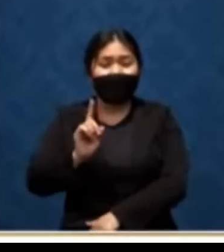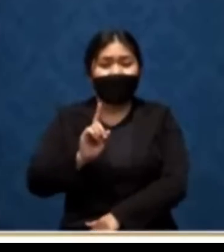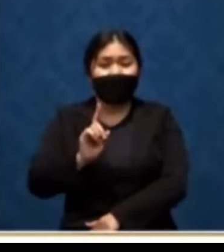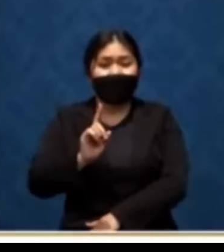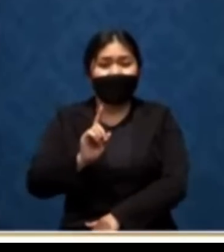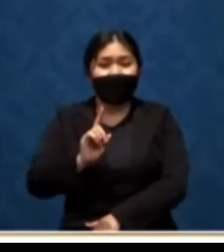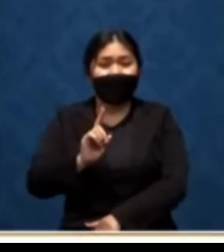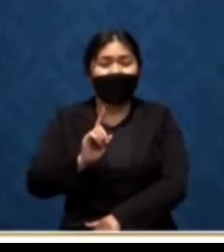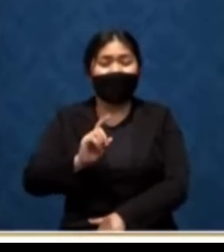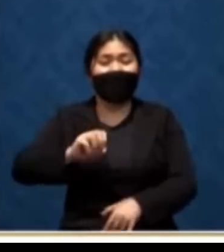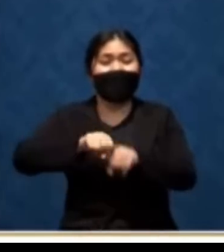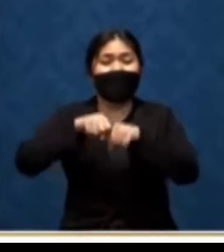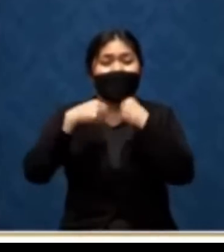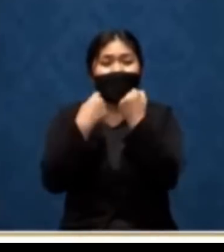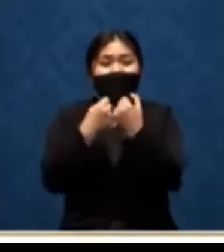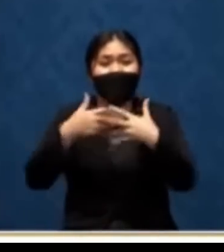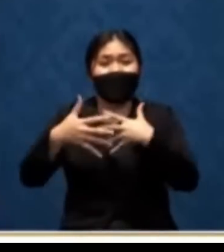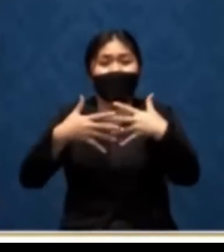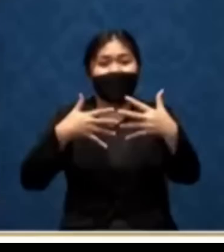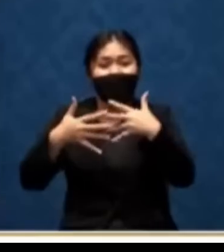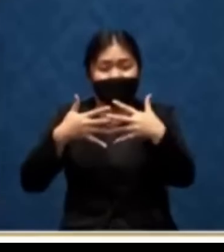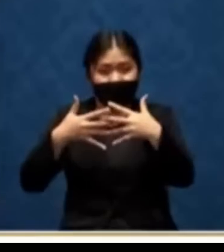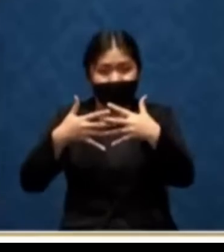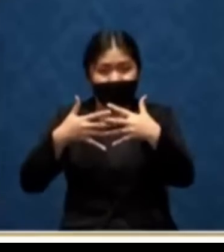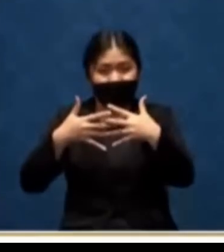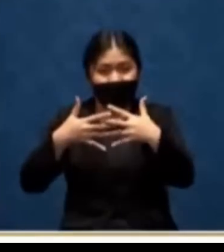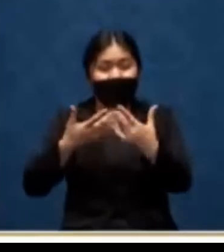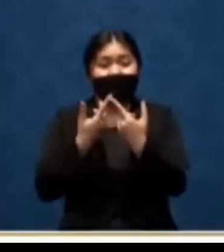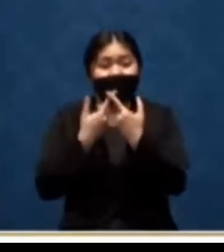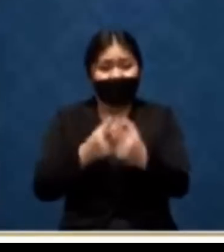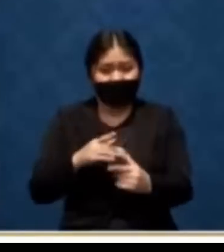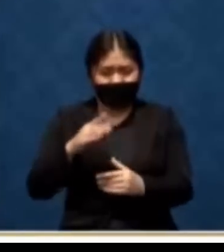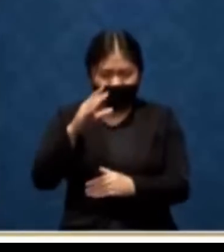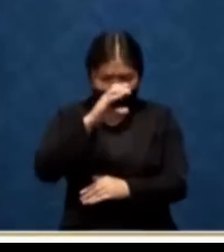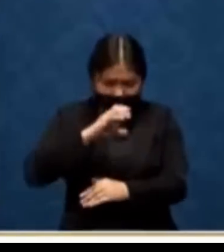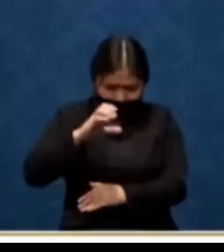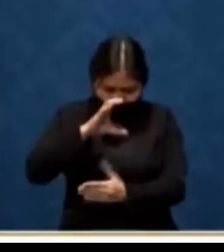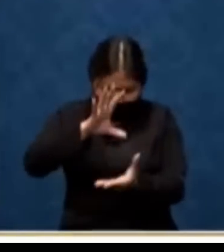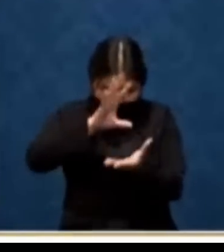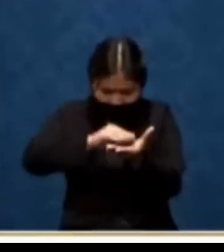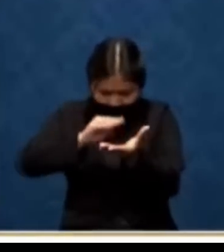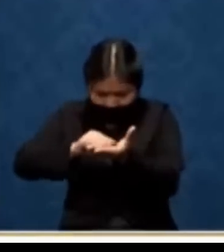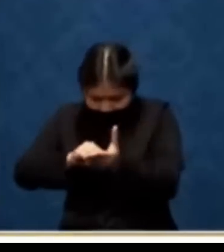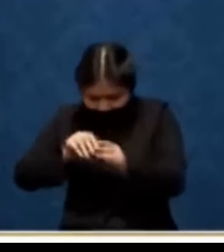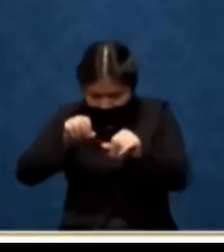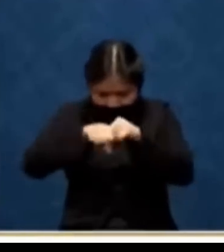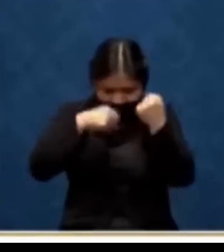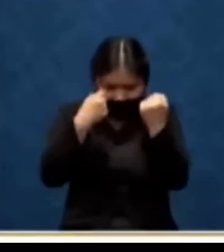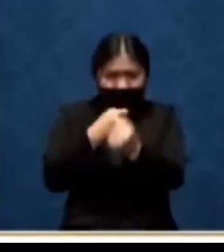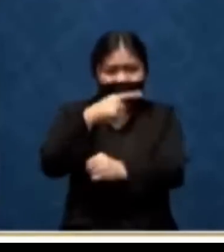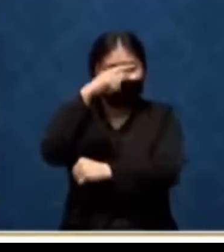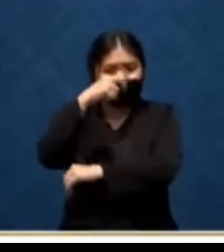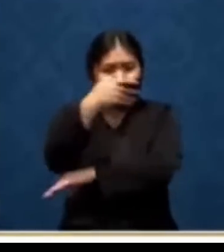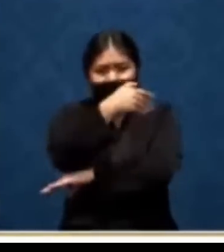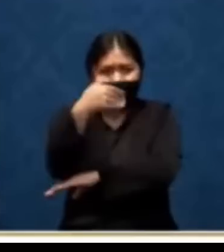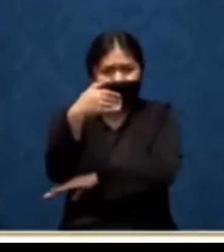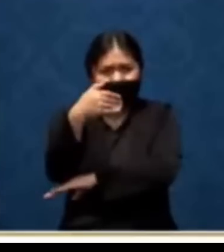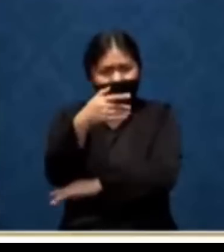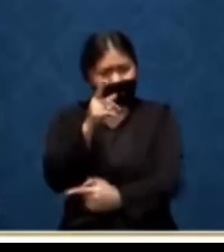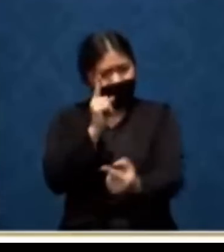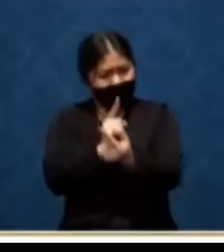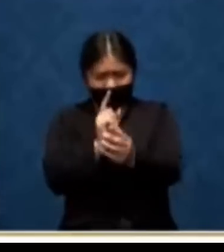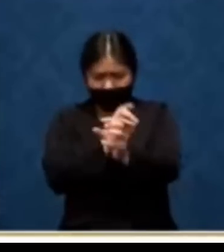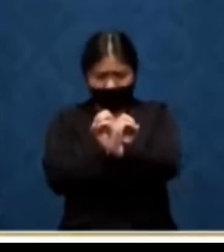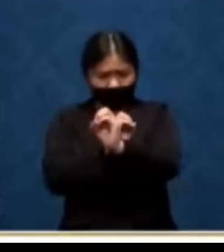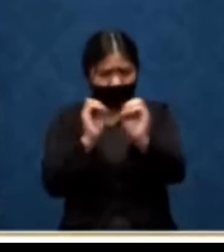มาคมเทาๆพอเราไปค้นฐานข้อมูลสมาคมในประเทศไทยปรากฏว่าไม่เคยเจอชื่อสมาค